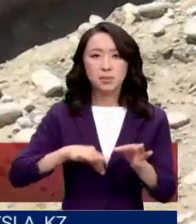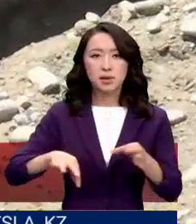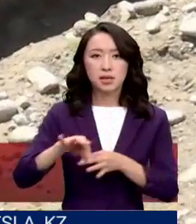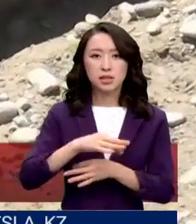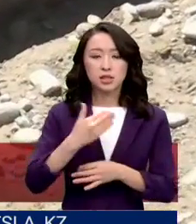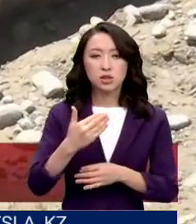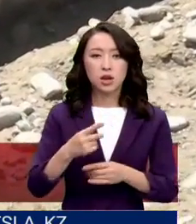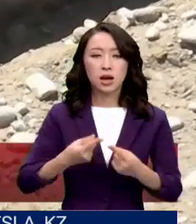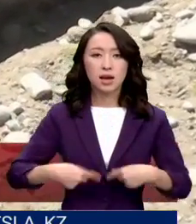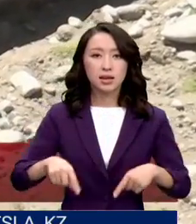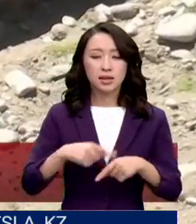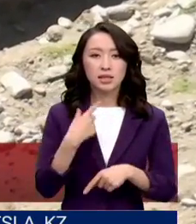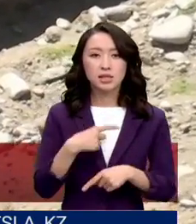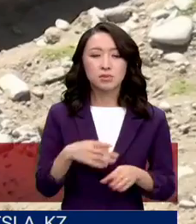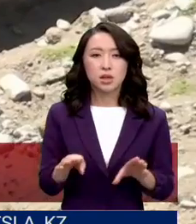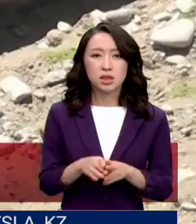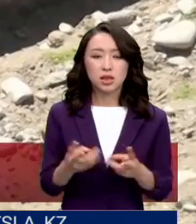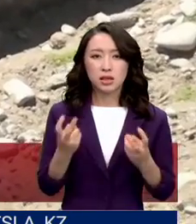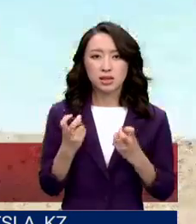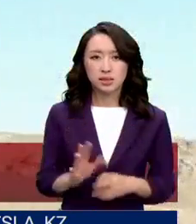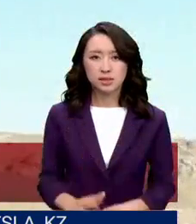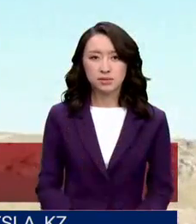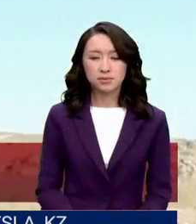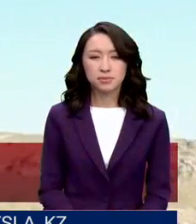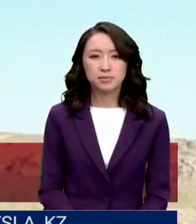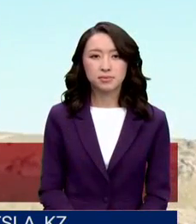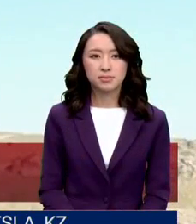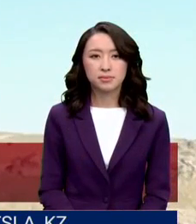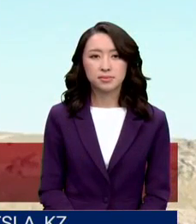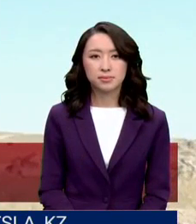объекте? Подрядчики себя таковыми не считают.